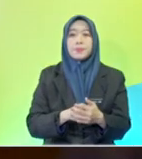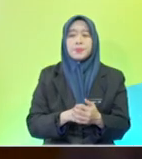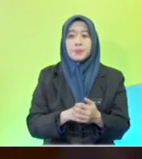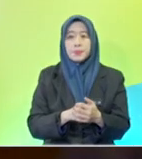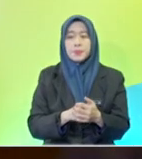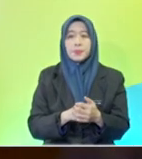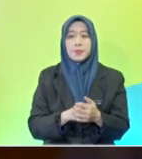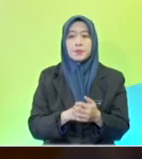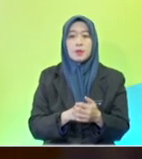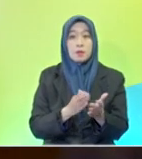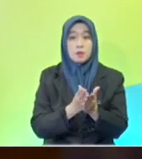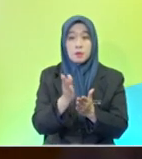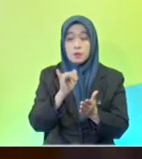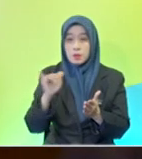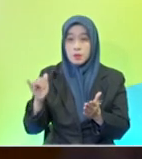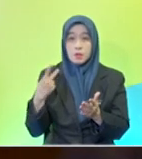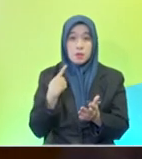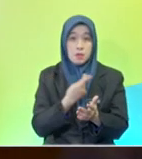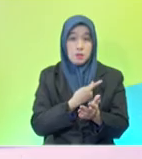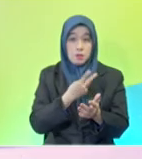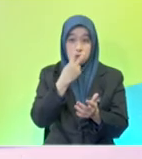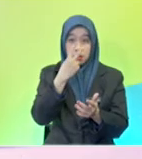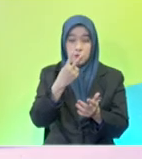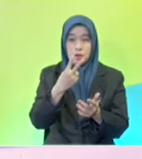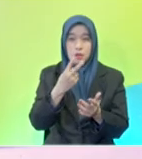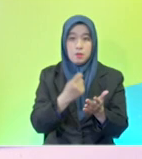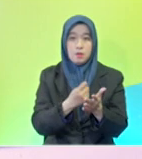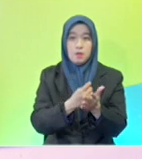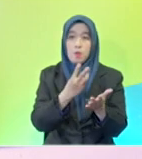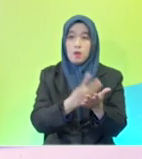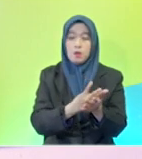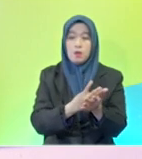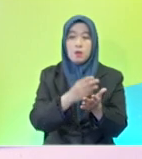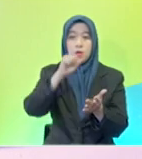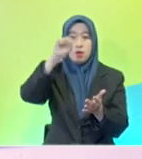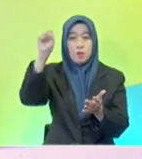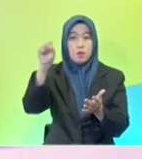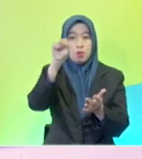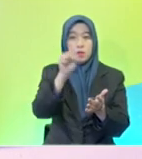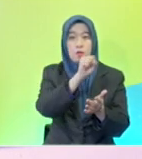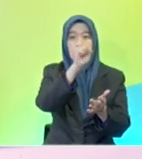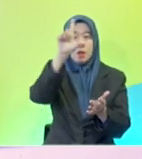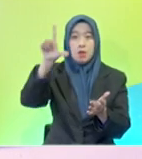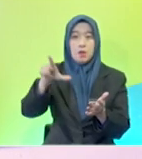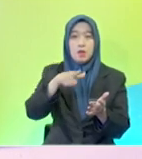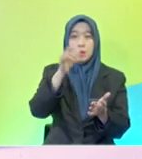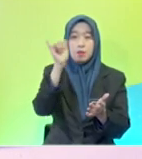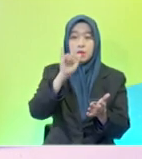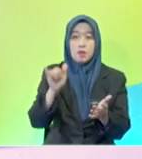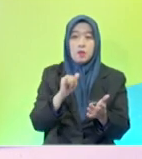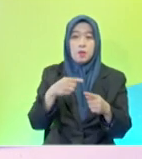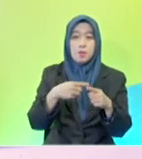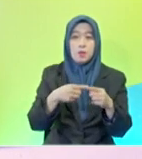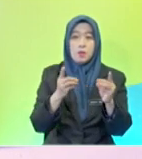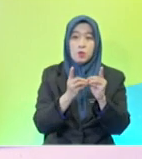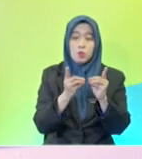kasih. Okay, seterusnya kita lihat tanda waqaf sad lam ya. Apabila murid-murid menemui tanda